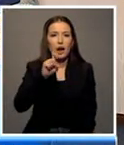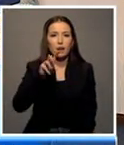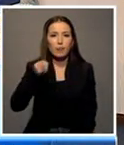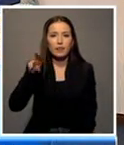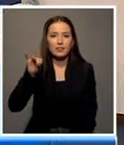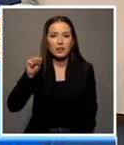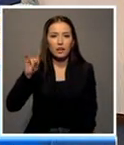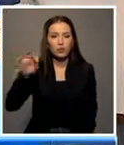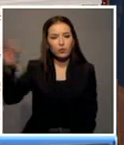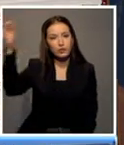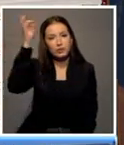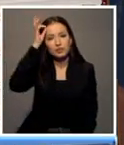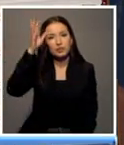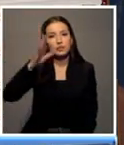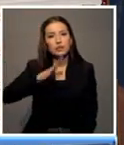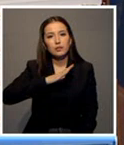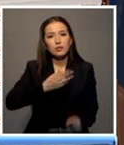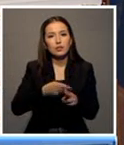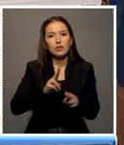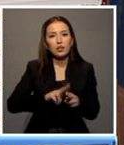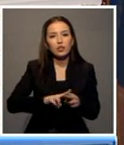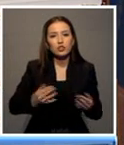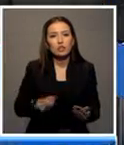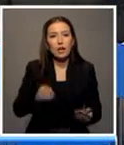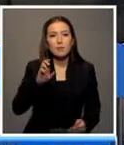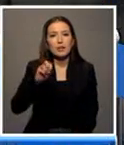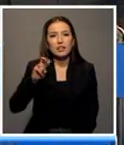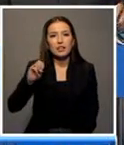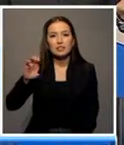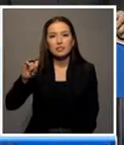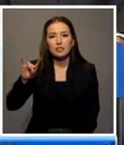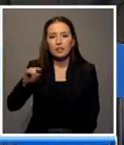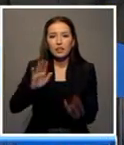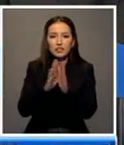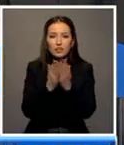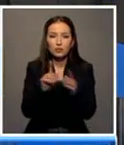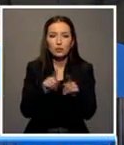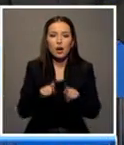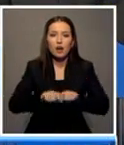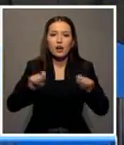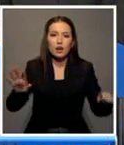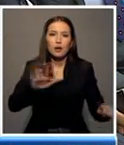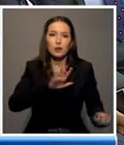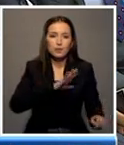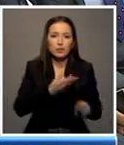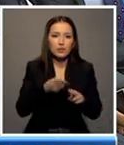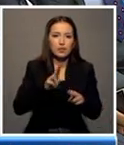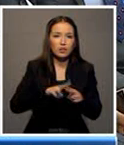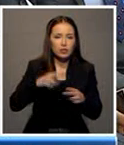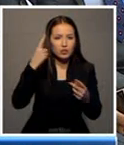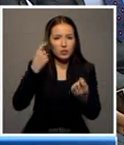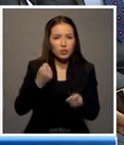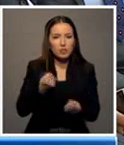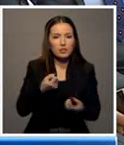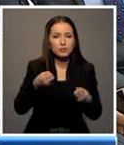өтті. Шараның шеңберінде Алғы Ахмедияровтың өмір белестері кітабының да тұсауы кесілді. Салтанатты кешке шығармашылықты терең түсінетін зиялы